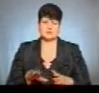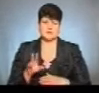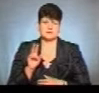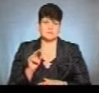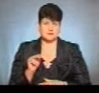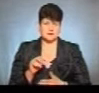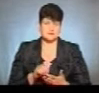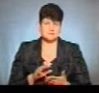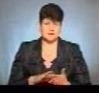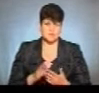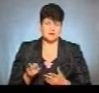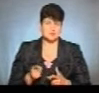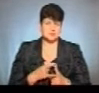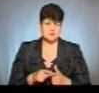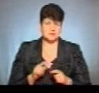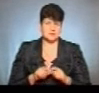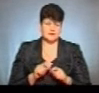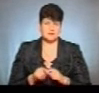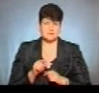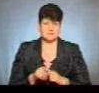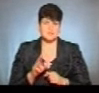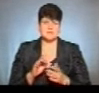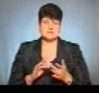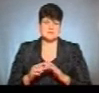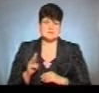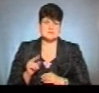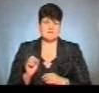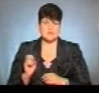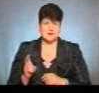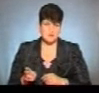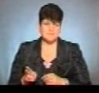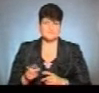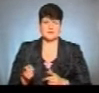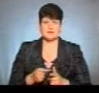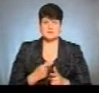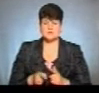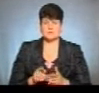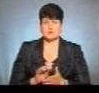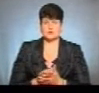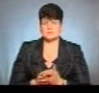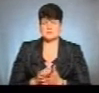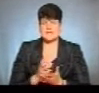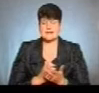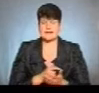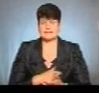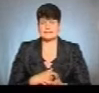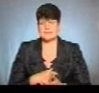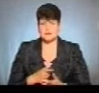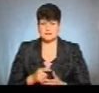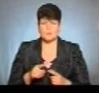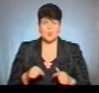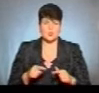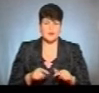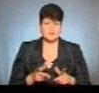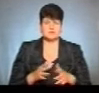Чи моніторили ви сайт ЦВК, чи ознайомилися з кандидатами по мажоритарних округах? І, в принципі,